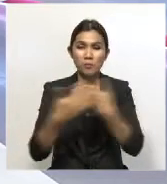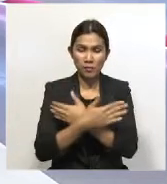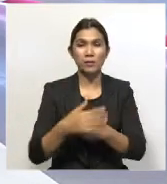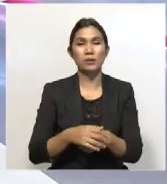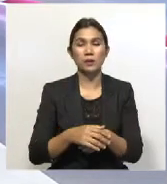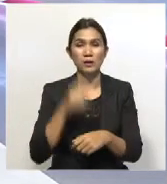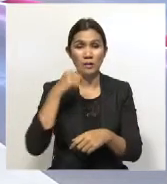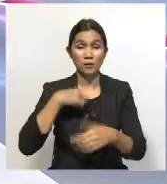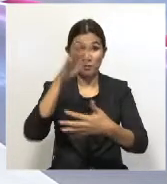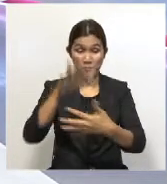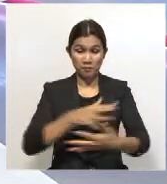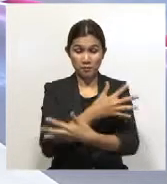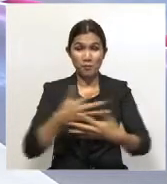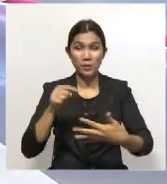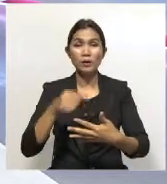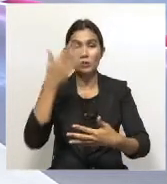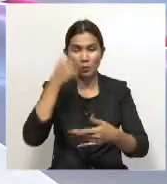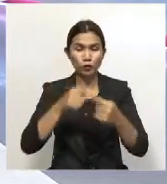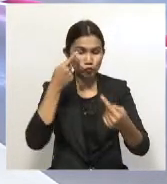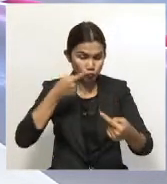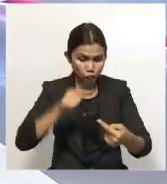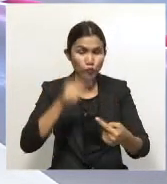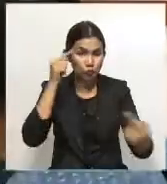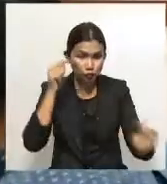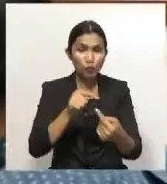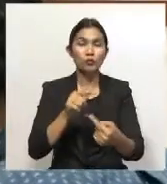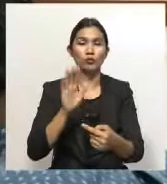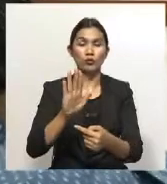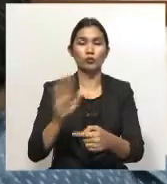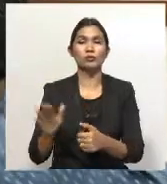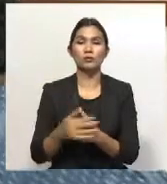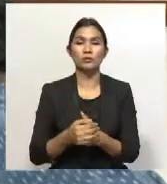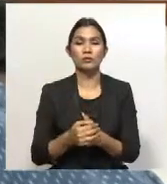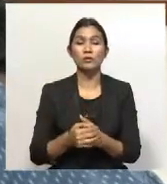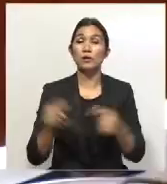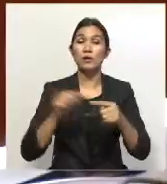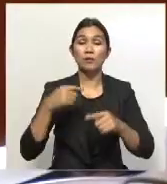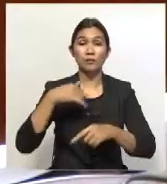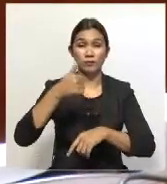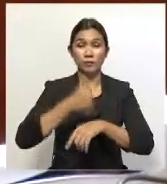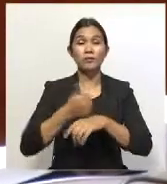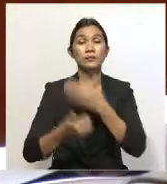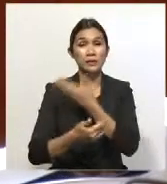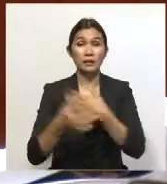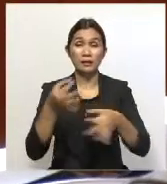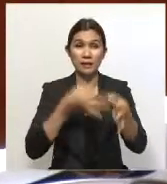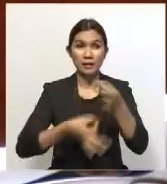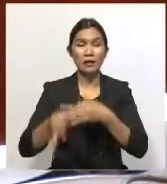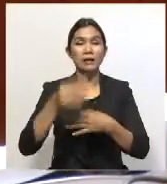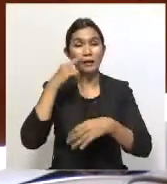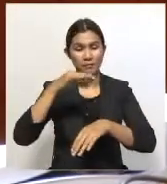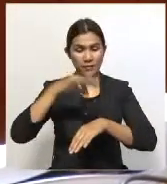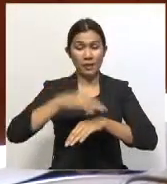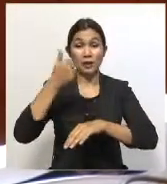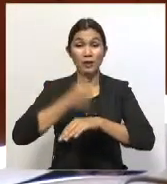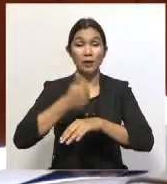ว่าการปรับผังรายการก็เพื่อตอบสนองผู้ฟังค่ะโดยพลโทสรรเสริญแก้วกำเนิดรักษาราชการในตำ